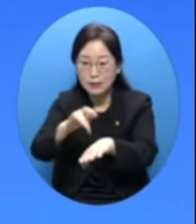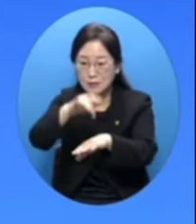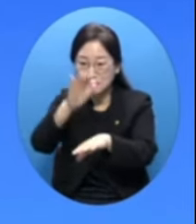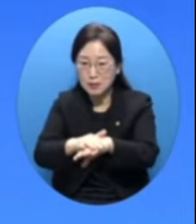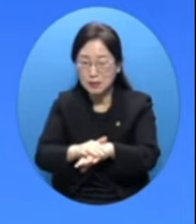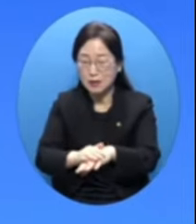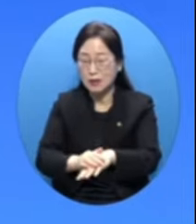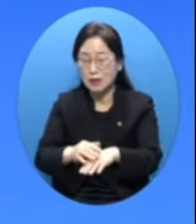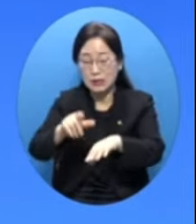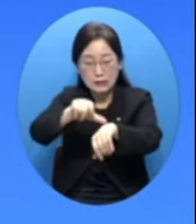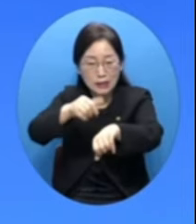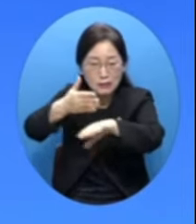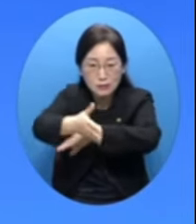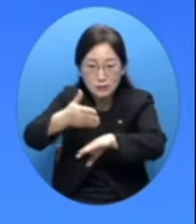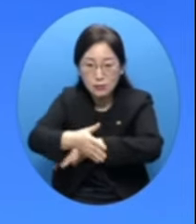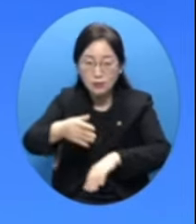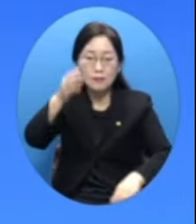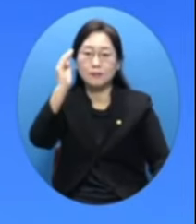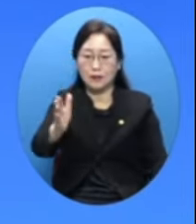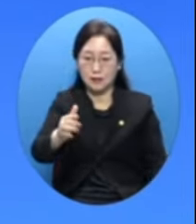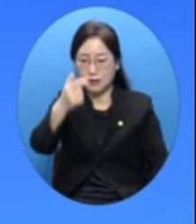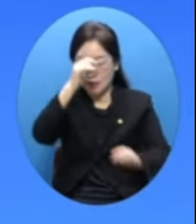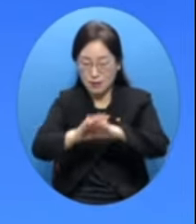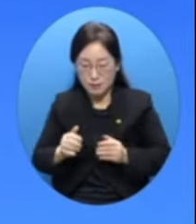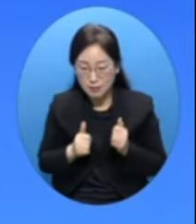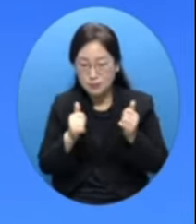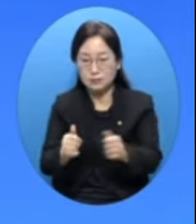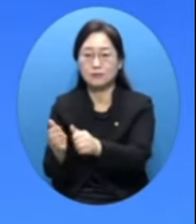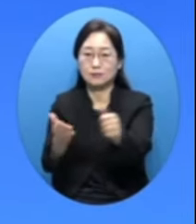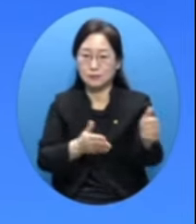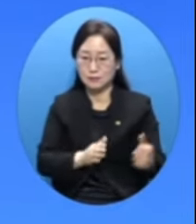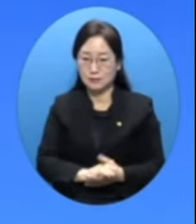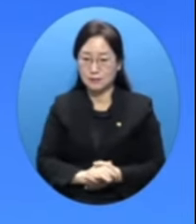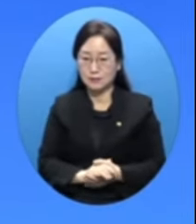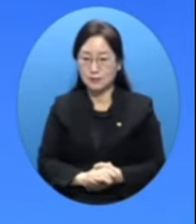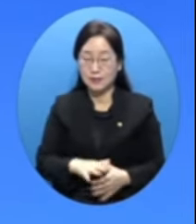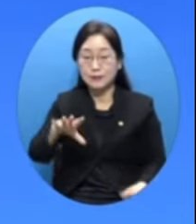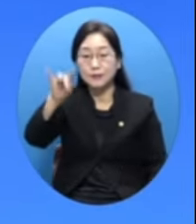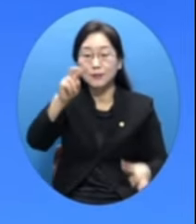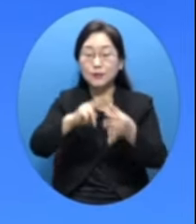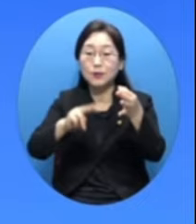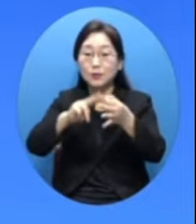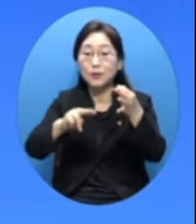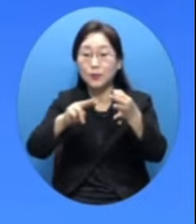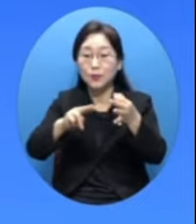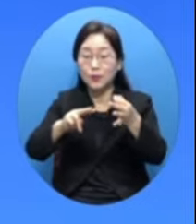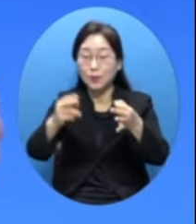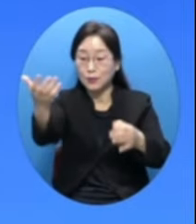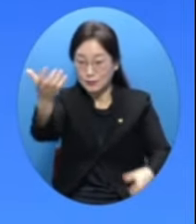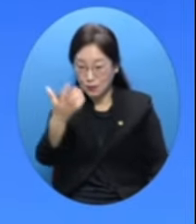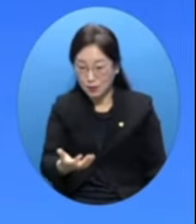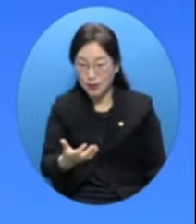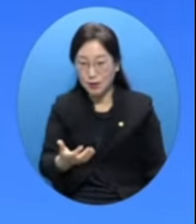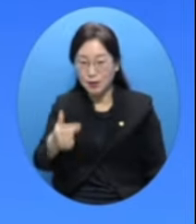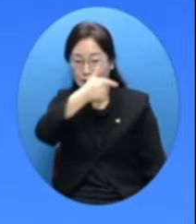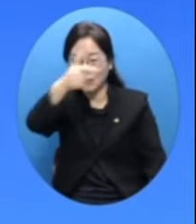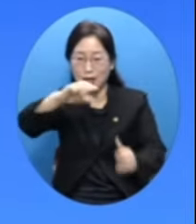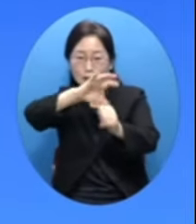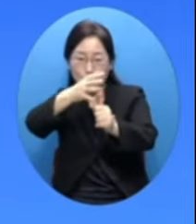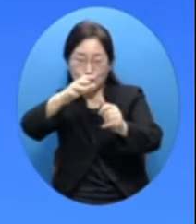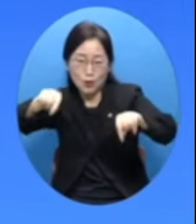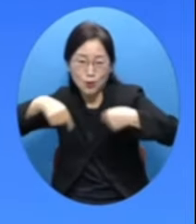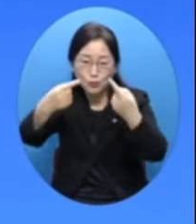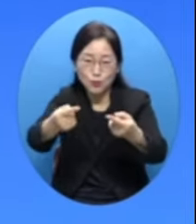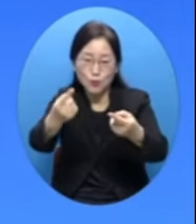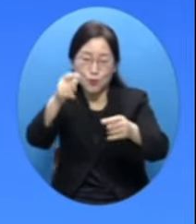예배를 늦으면 안 됩니다. 예배에 열심을 다해야 됩니다. 처음 여의도에 이사 와서 이 대성전에 들어오려고